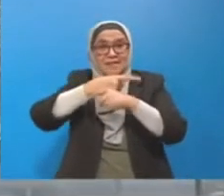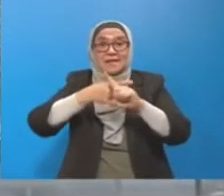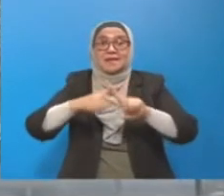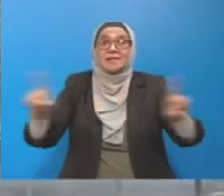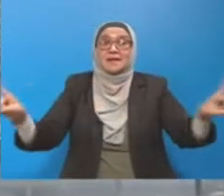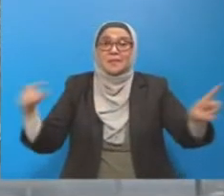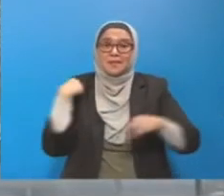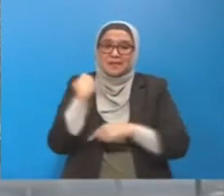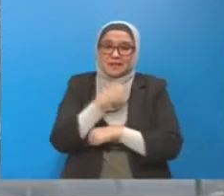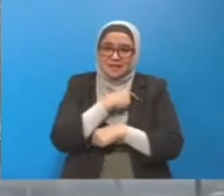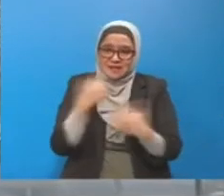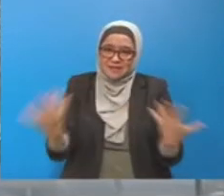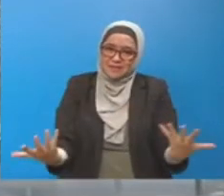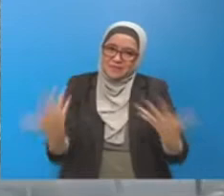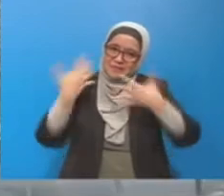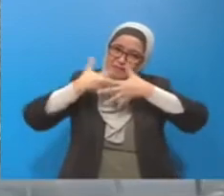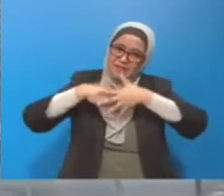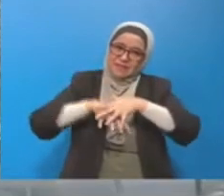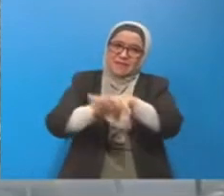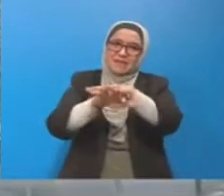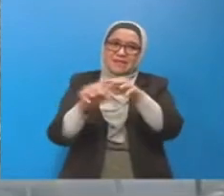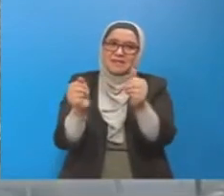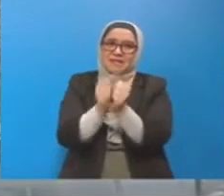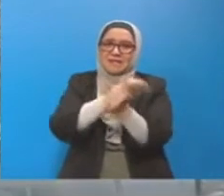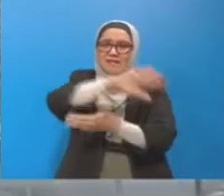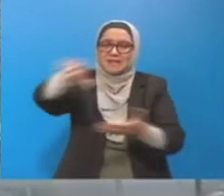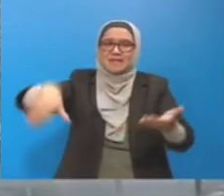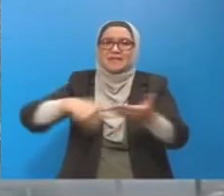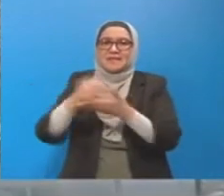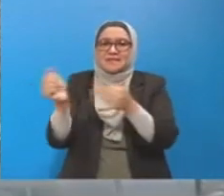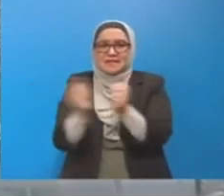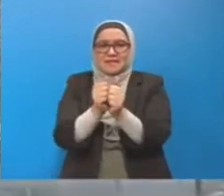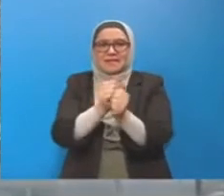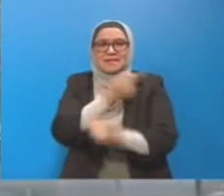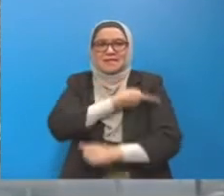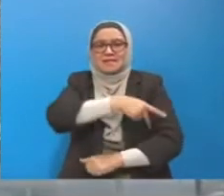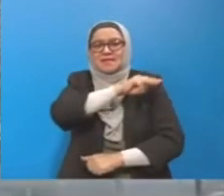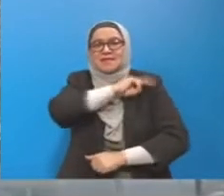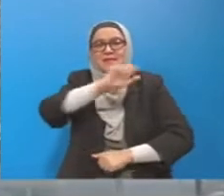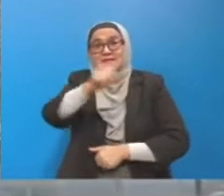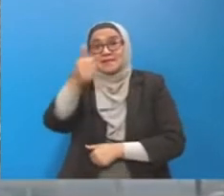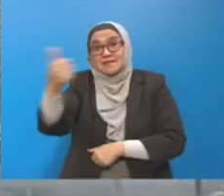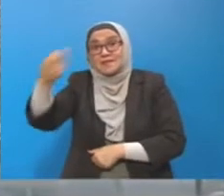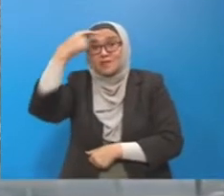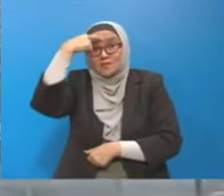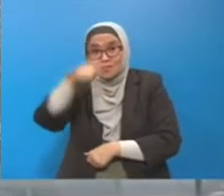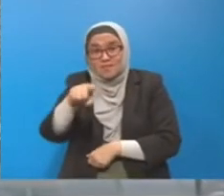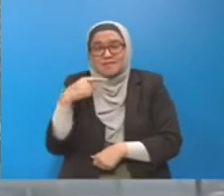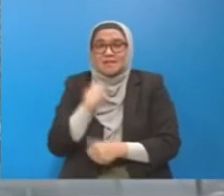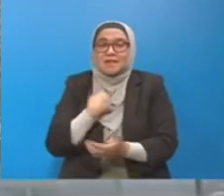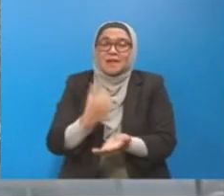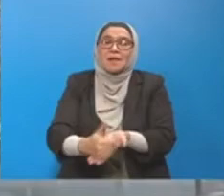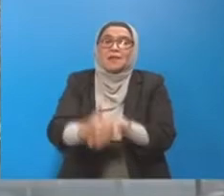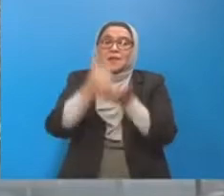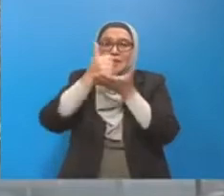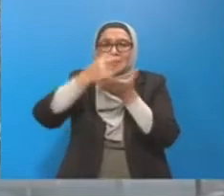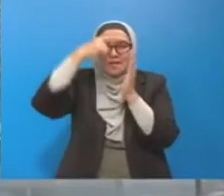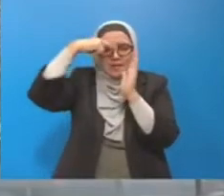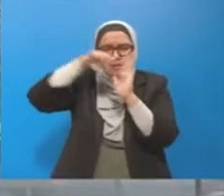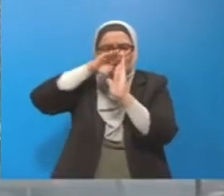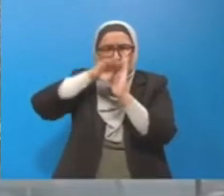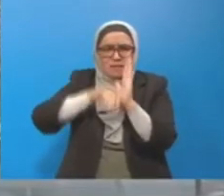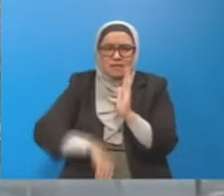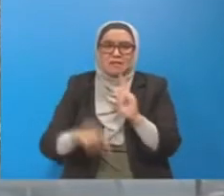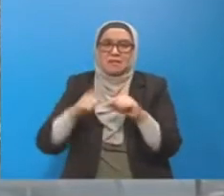kita berhenti kreasi dalam semua dengan kerajaan dengan Kementerian yang lain untuk kita membantu mengurangkan sedang